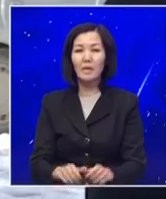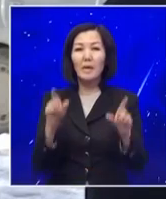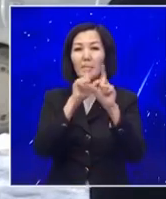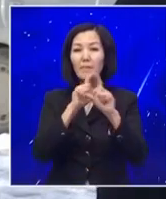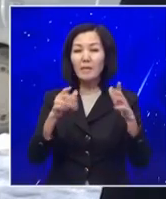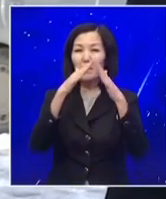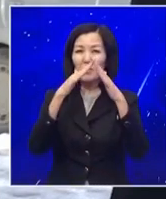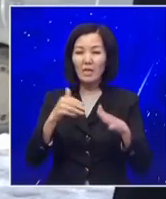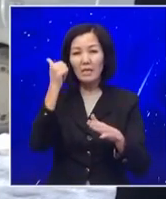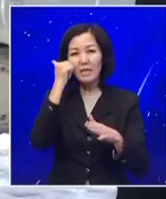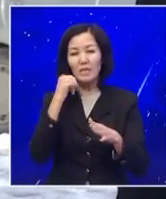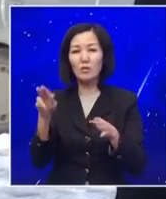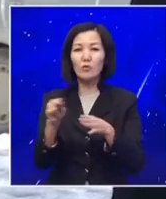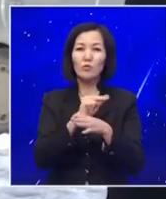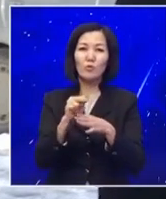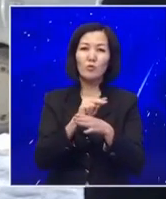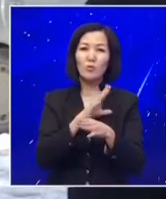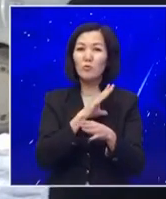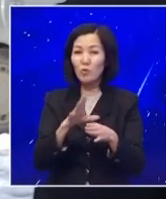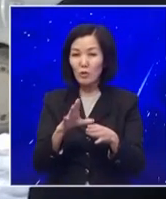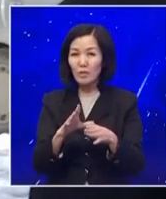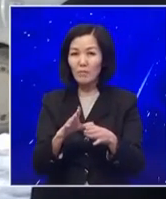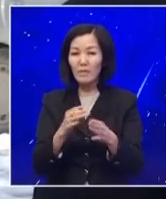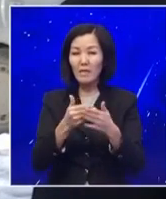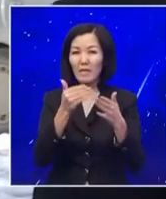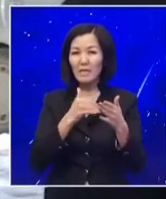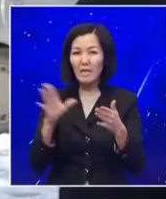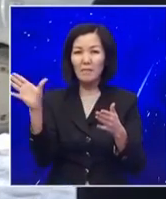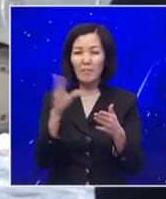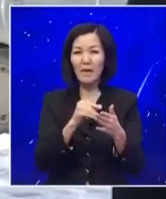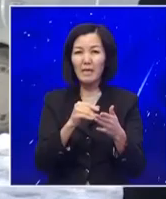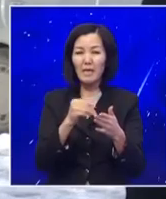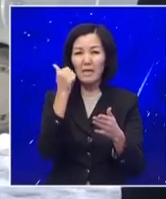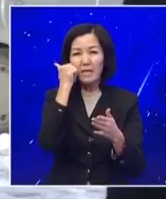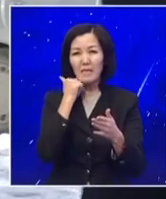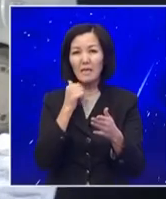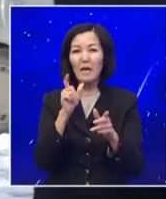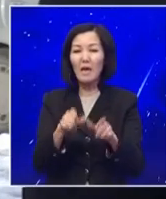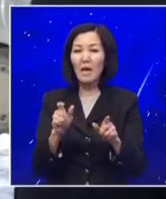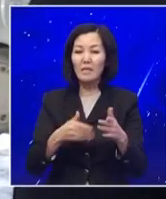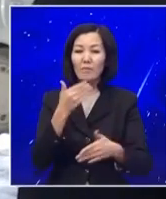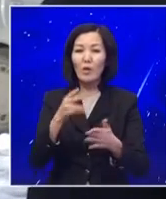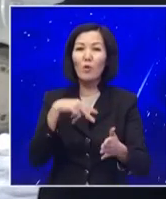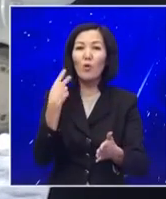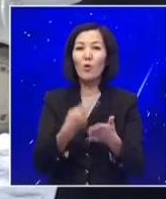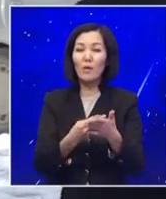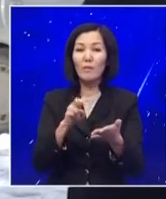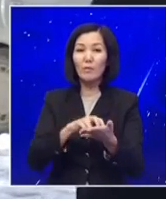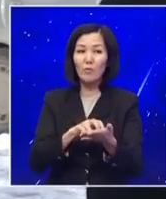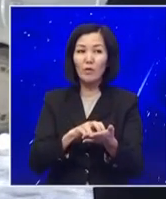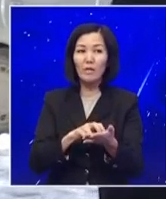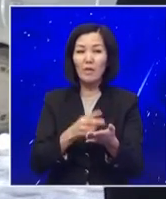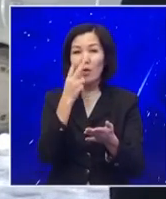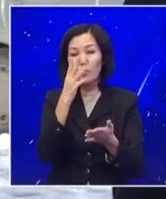Мекеменің шатыры ескі, жөндеу жұмыстары жүргізілмеді. Есік алды шұрық тесік. Біздің азаматтар құлап қаламыз ба деп қорқады. Міне, көріп